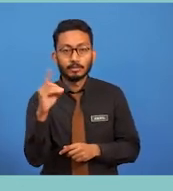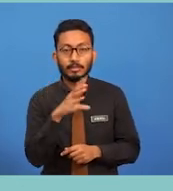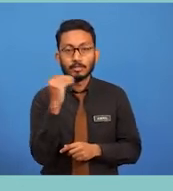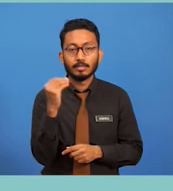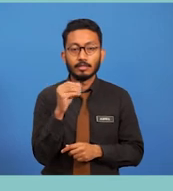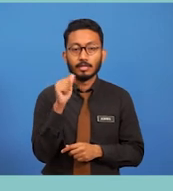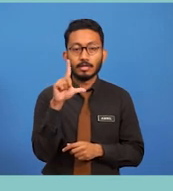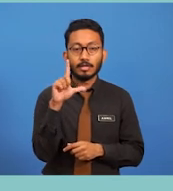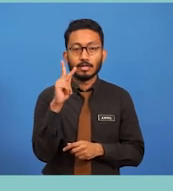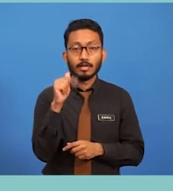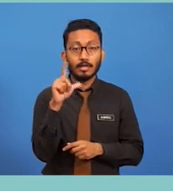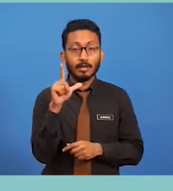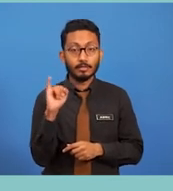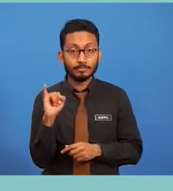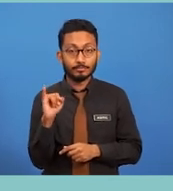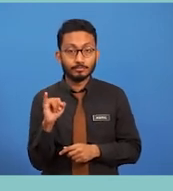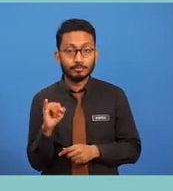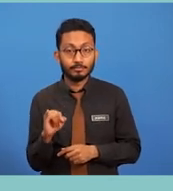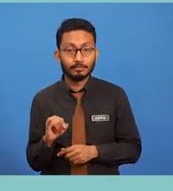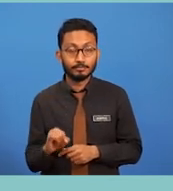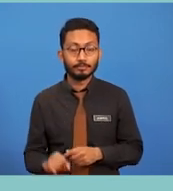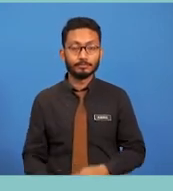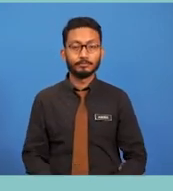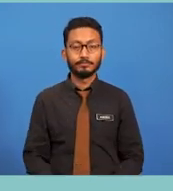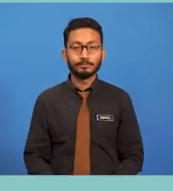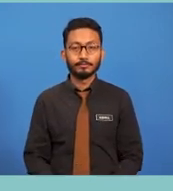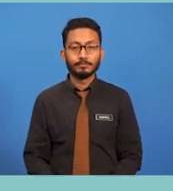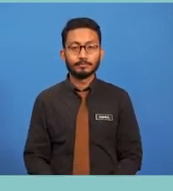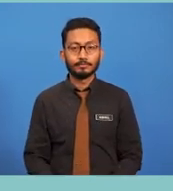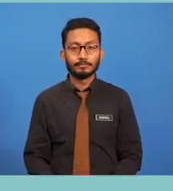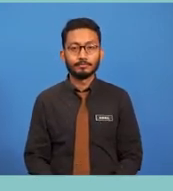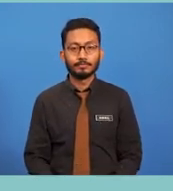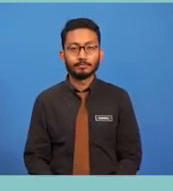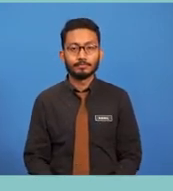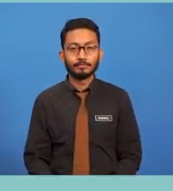dan alkali melalui demonstrasi aktiviti.